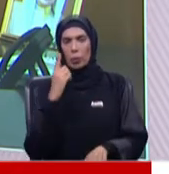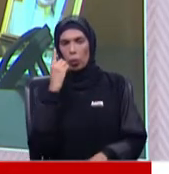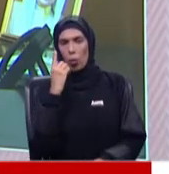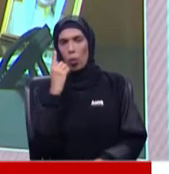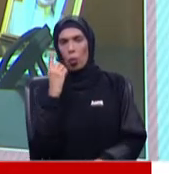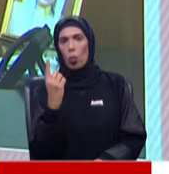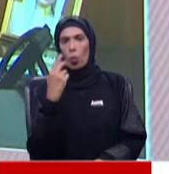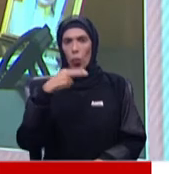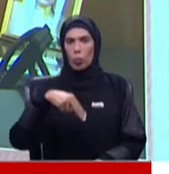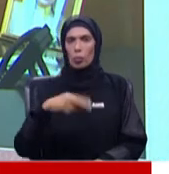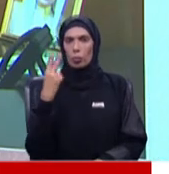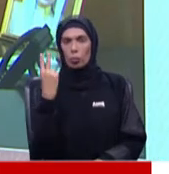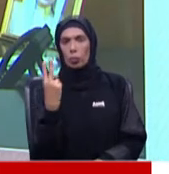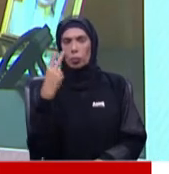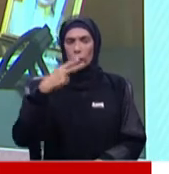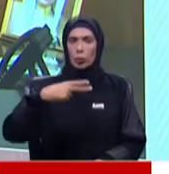للعامين